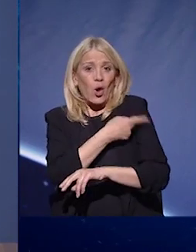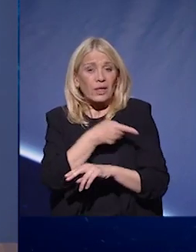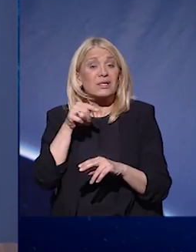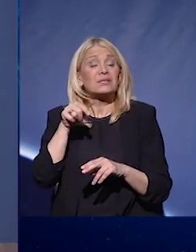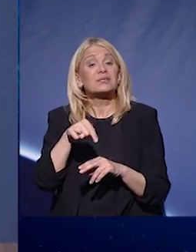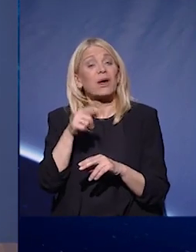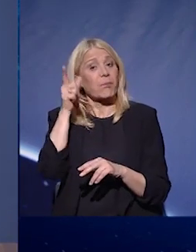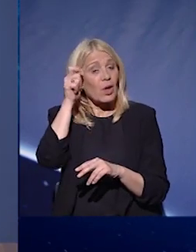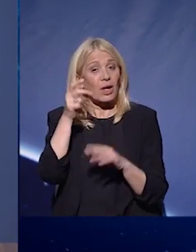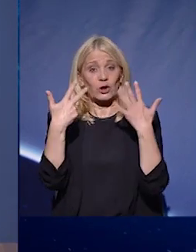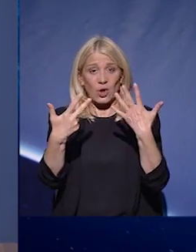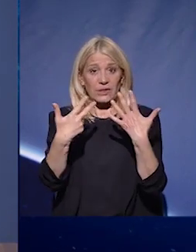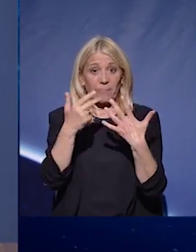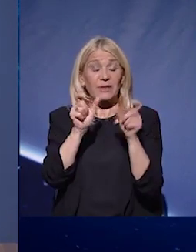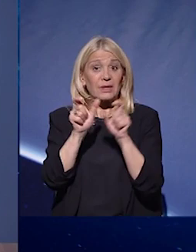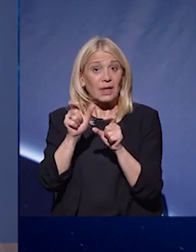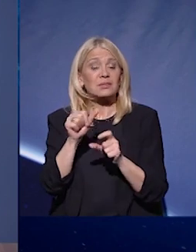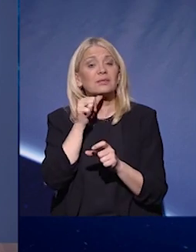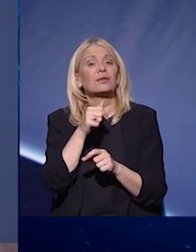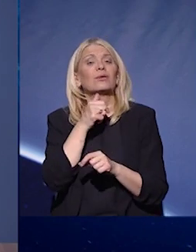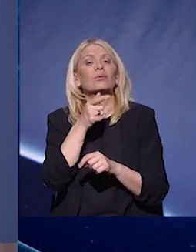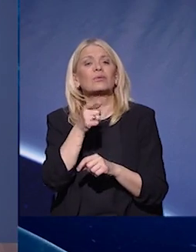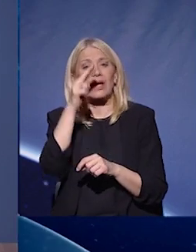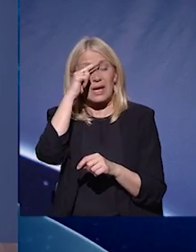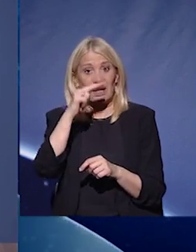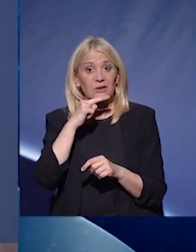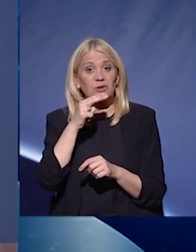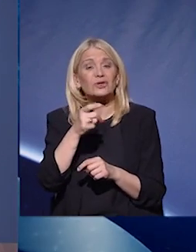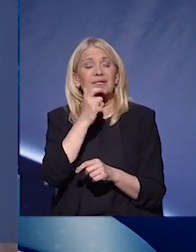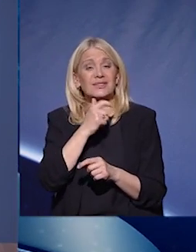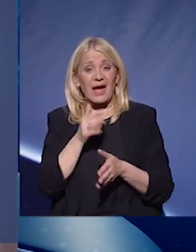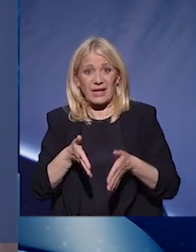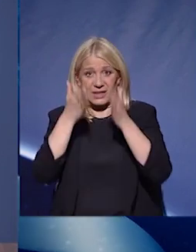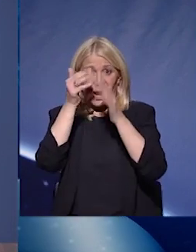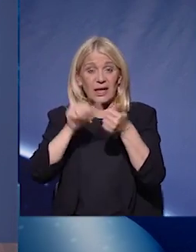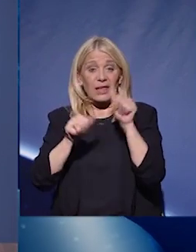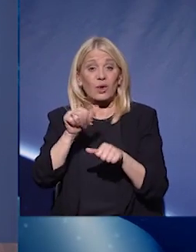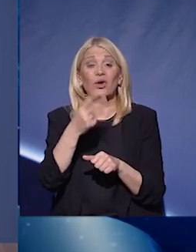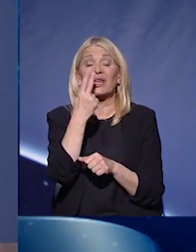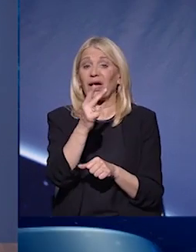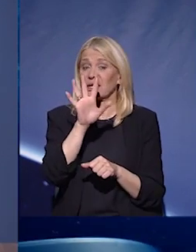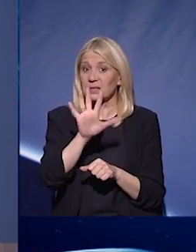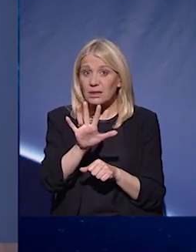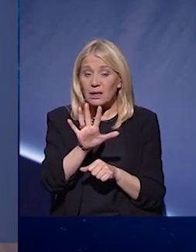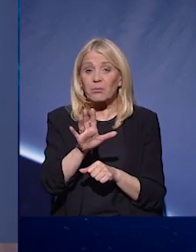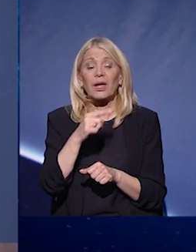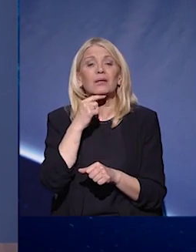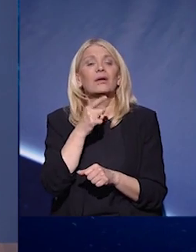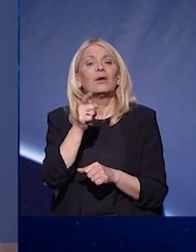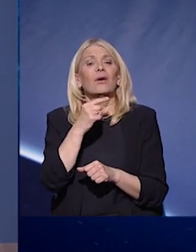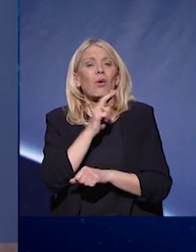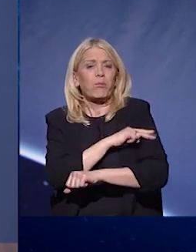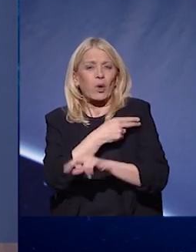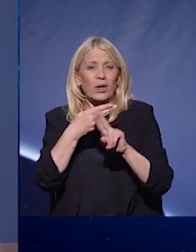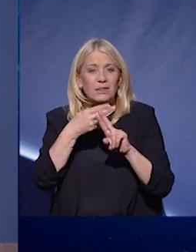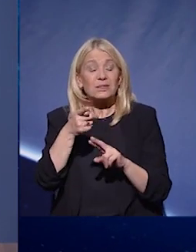Srbije, 80 pacijenata. U Kliničkom centru Niš, u staroj zgradi hirurgije, 25. U Kliničkom centru